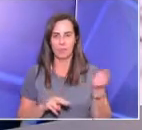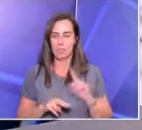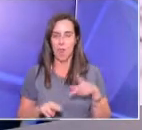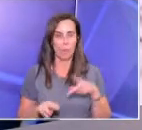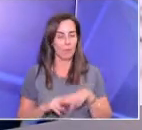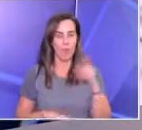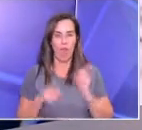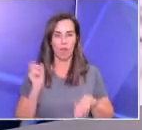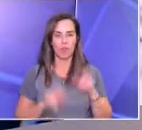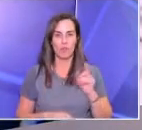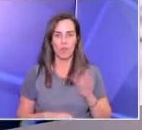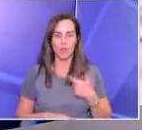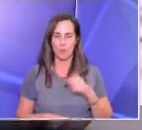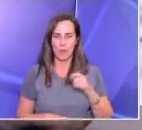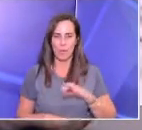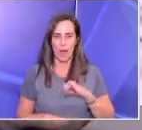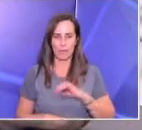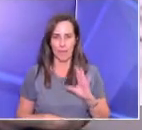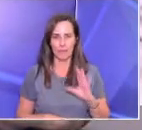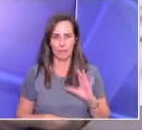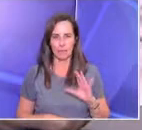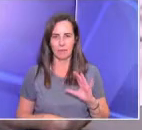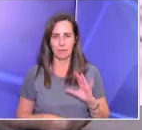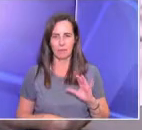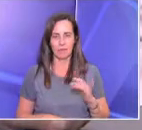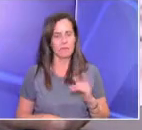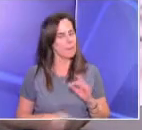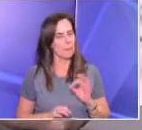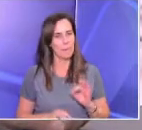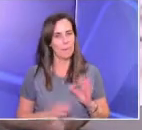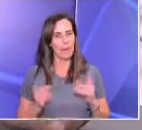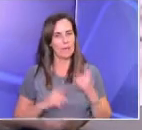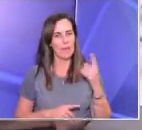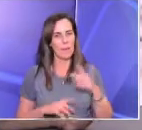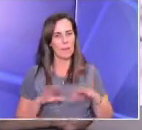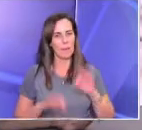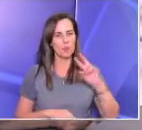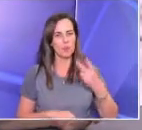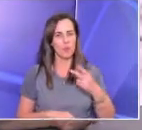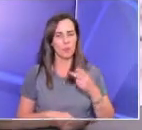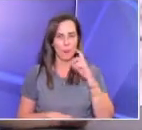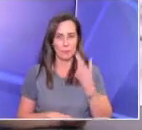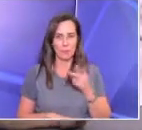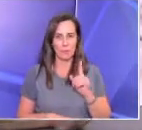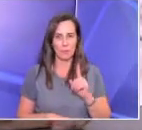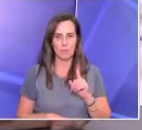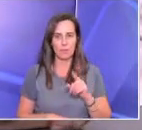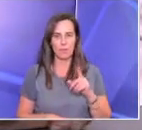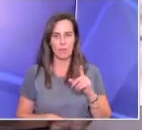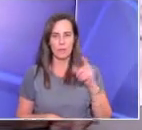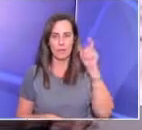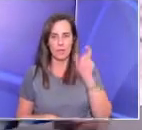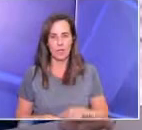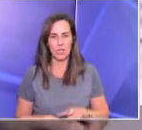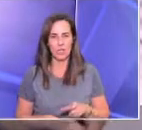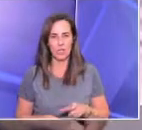מפריע לתושב. אבל מה שאותי מעניין, סליחה, בתור חולה מוניציפלי, זה בעצם מה הולך לקרות בסיבוב שני ברמת גן, שם איש המפתח הוא אילני, נכון?